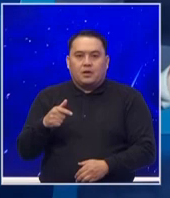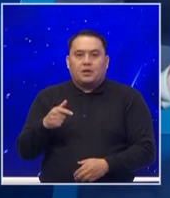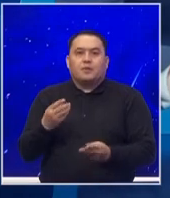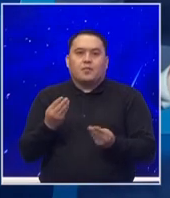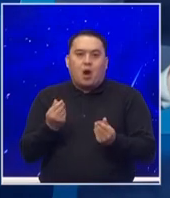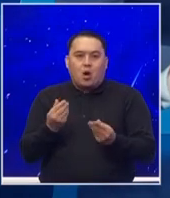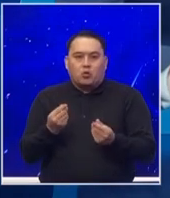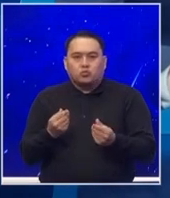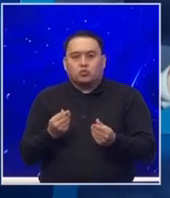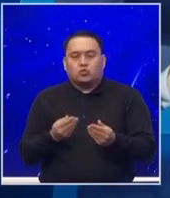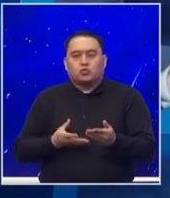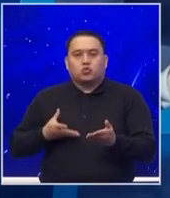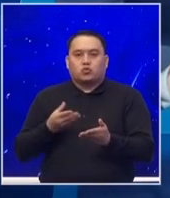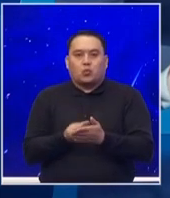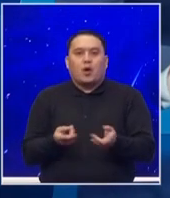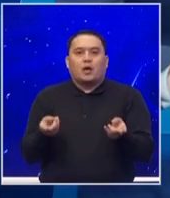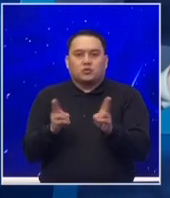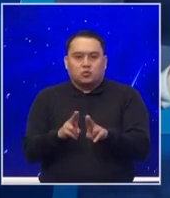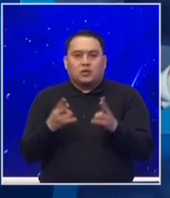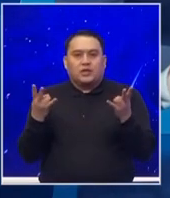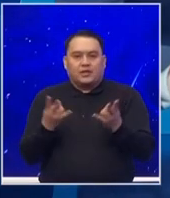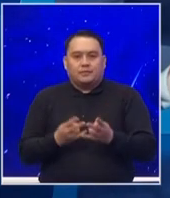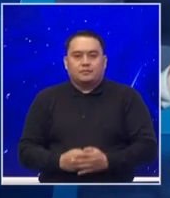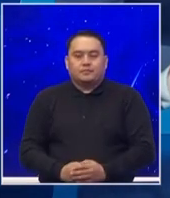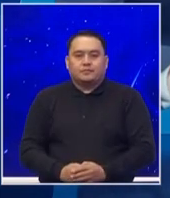сома салымшының шотында қалуы тиіс.